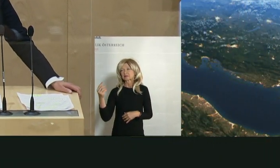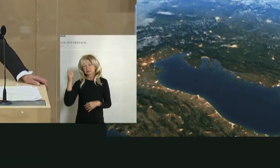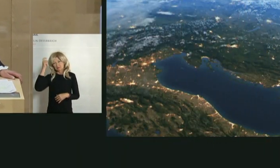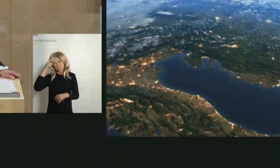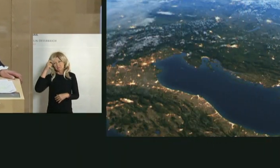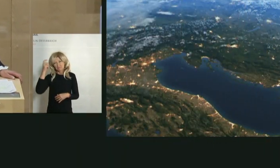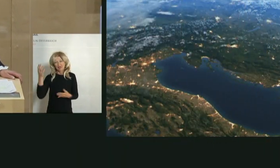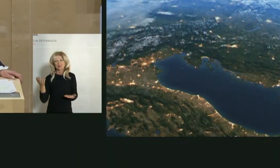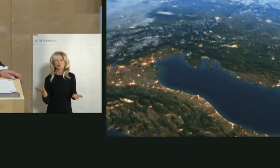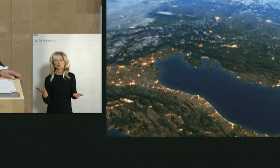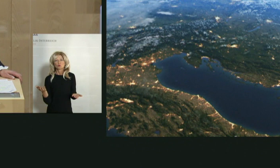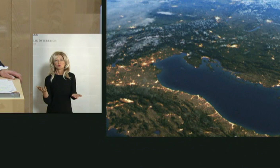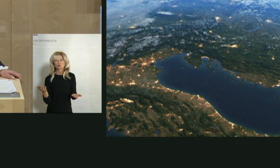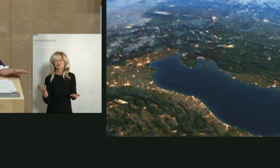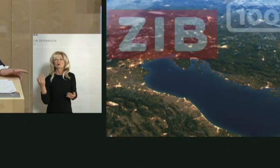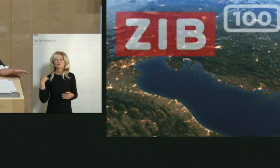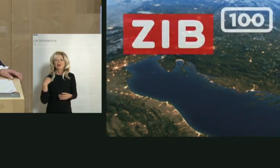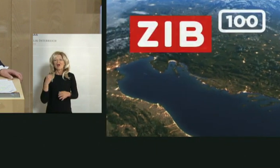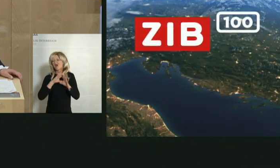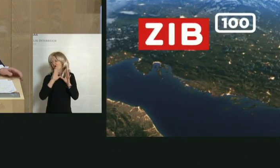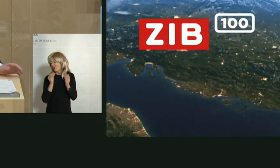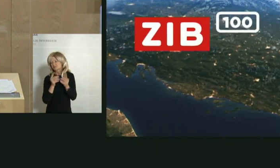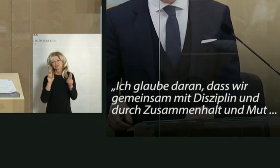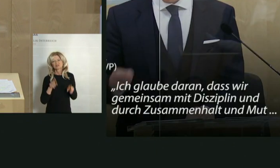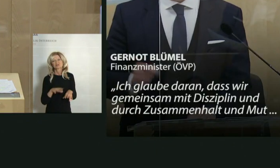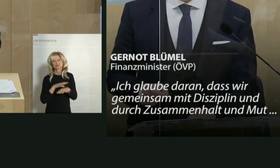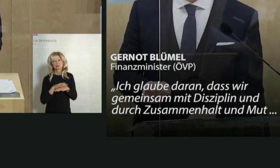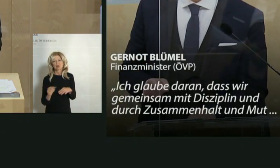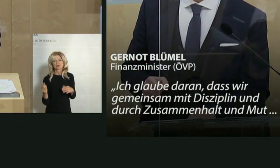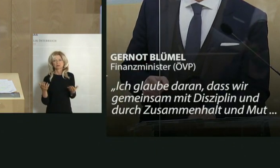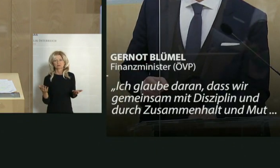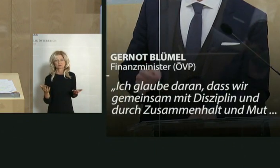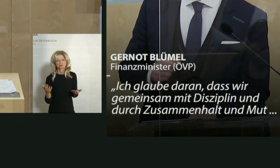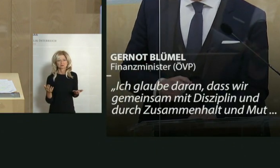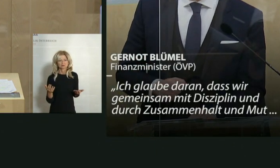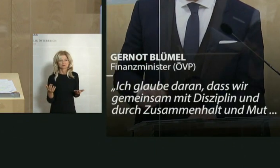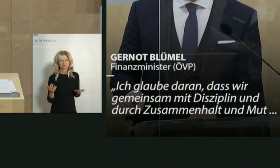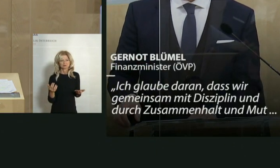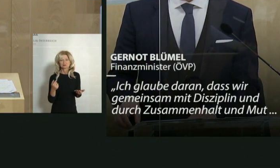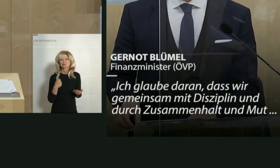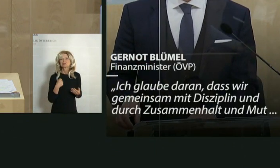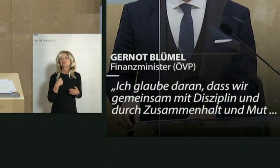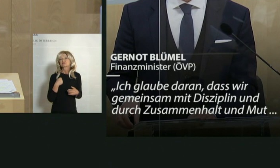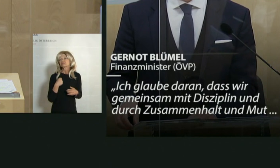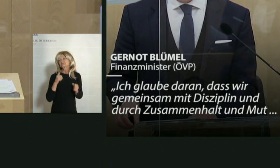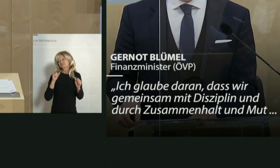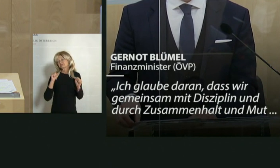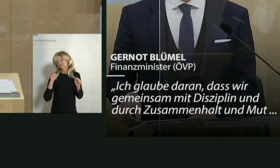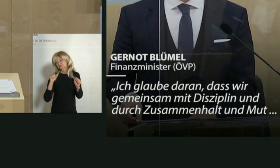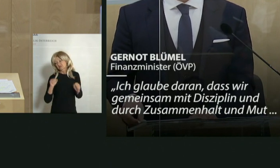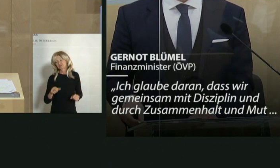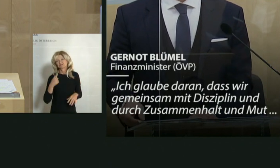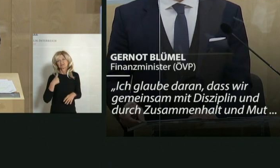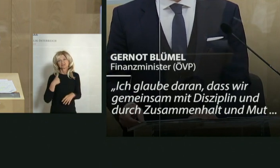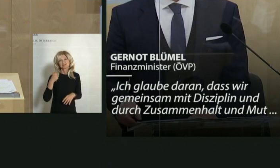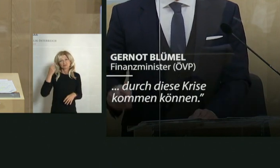alles richtig gemacht zu haben. Man kann annehmen, dass Sie zumindest in dieser Frage sehr gut abgestimmt sind. Ob mich das